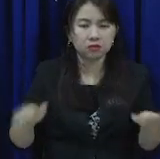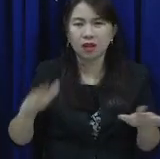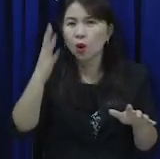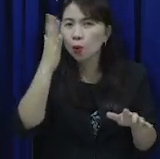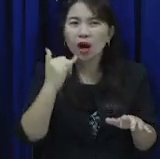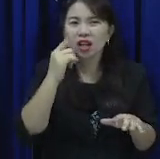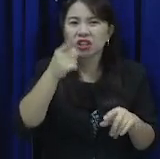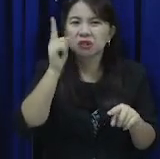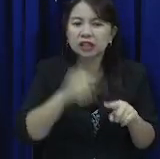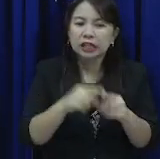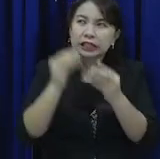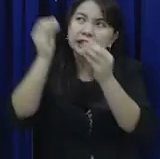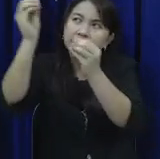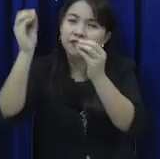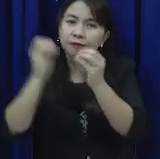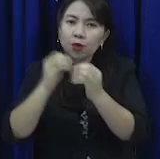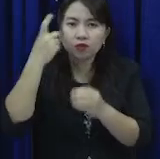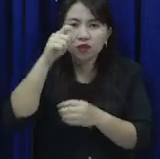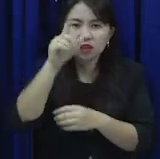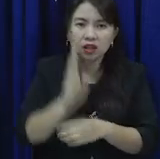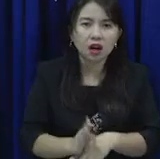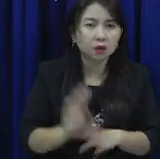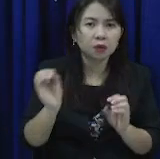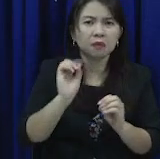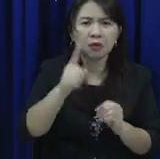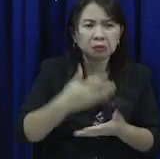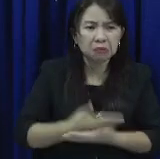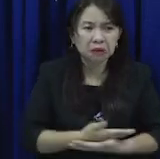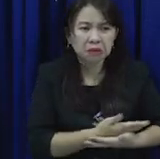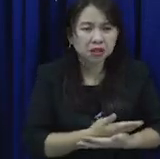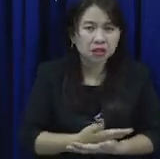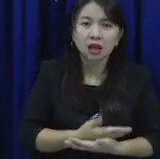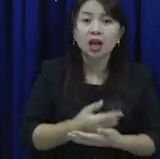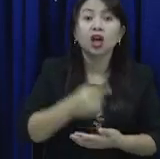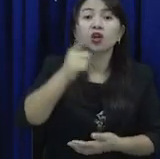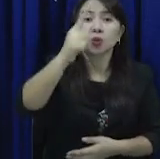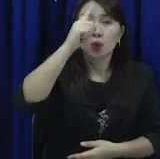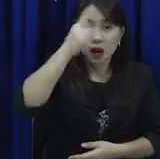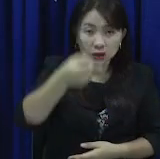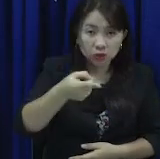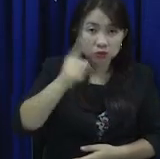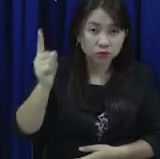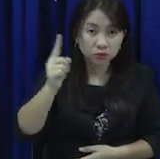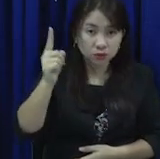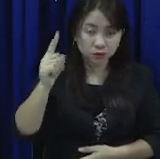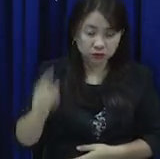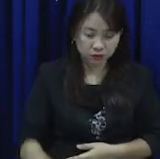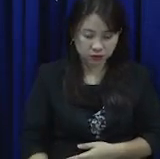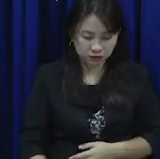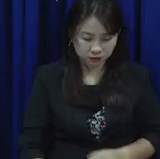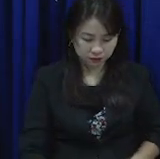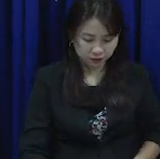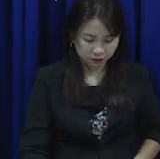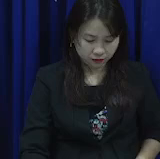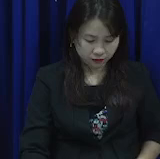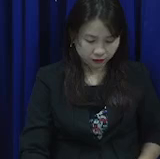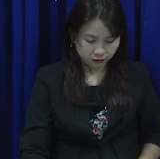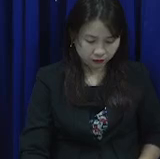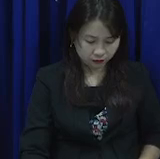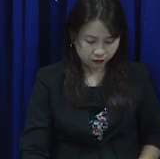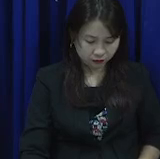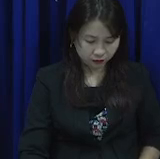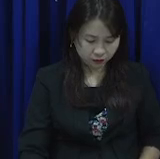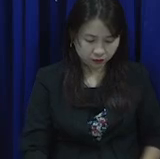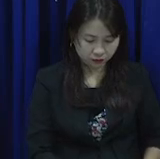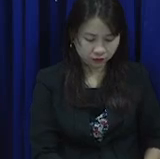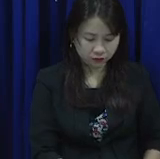you see wala ka pang pinapag atas Ikaw pa lang you see kaya kung sinasabi sa inyo niyan Ian pa lang ha yan